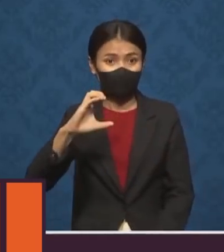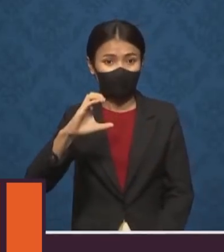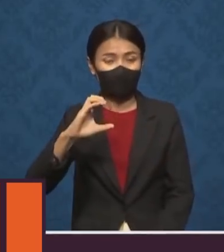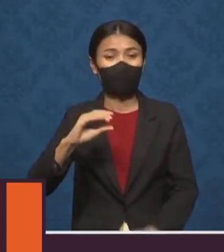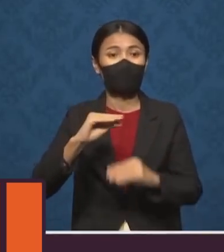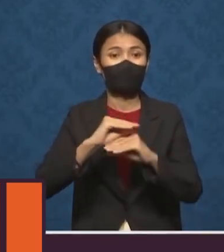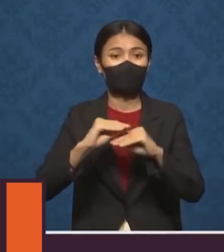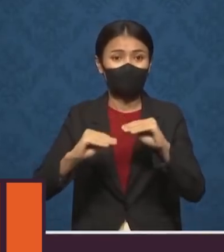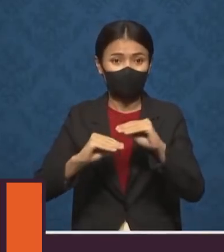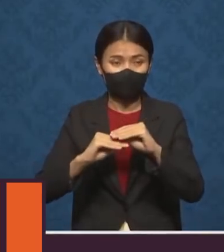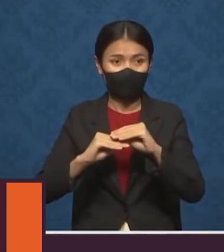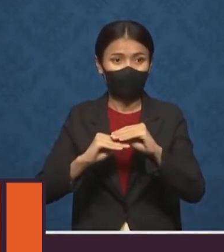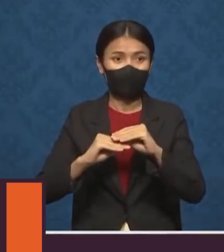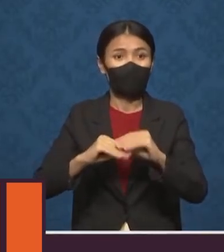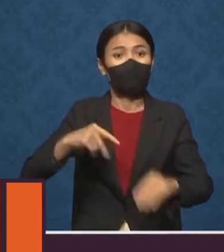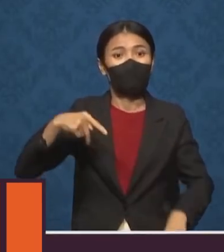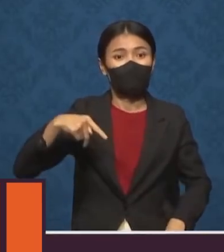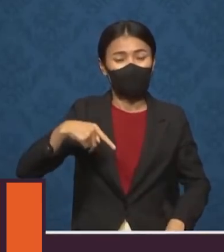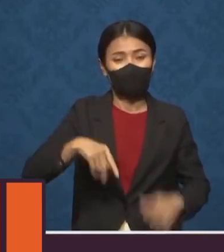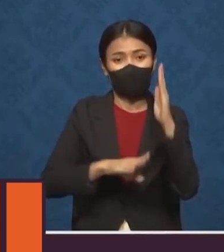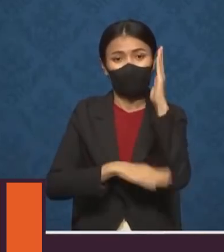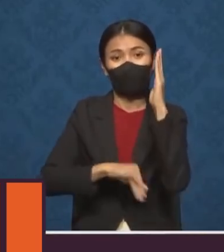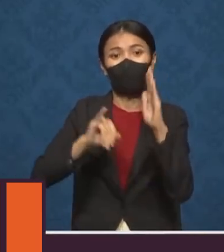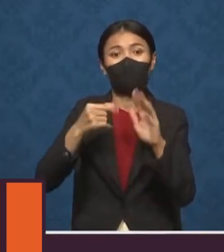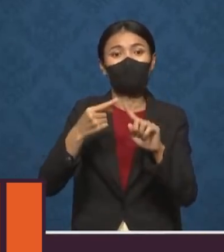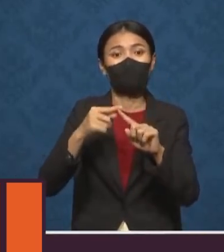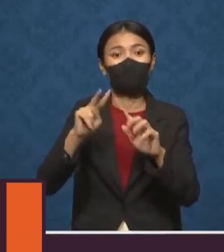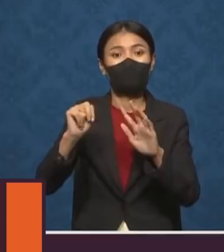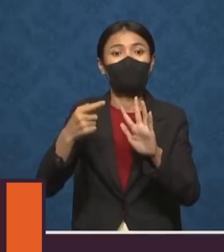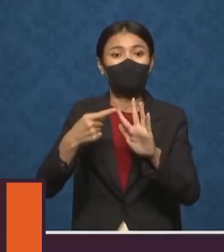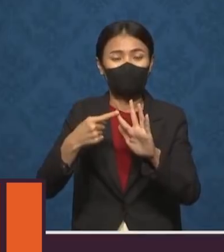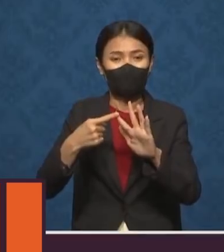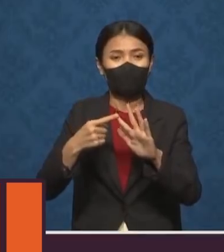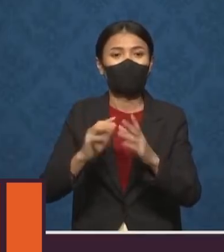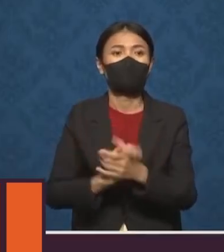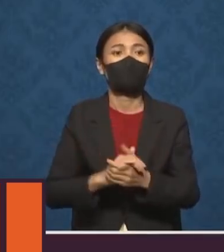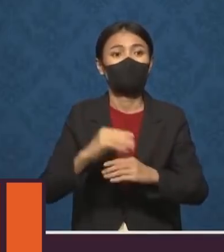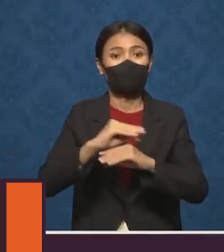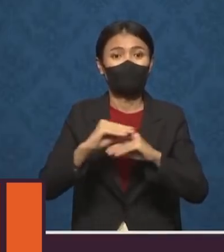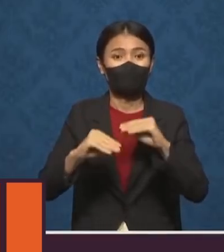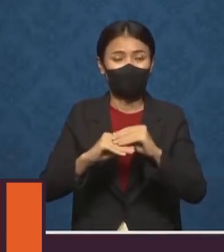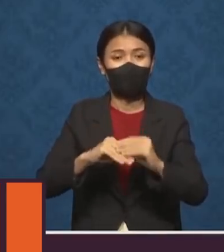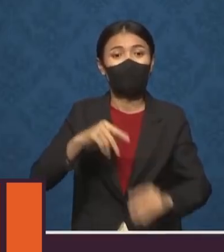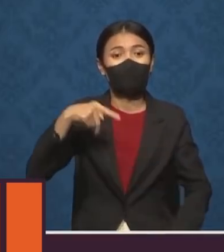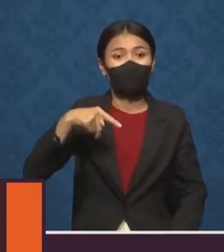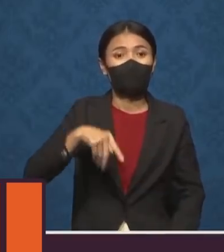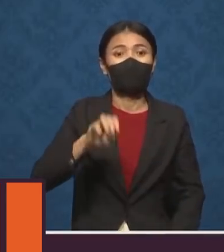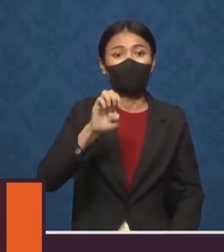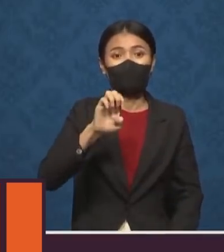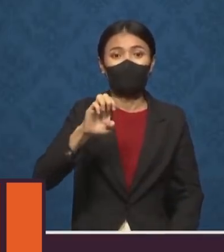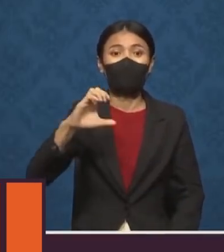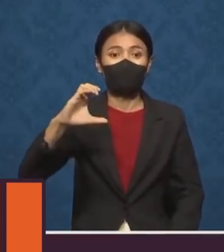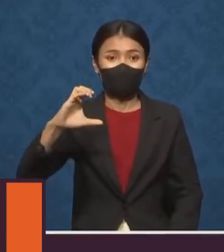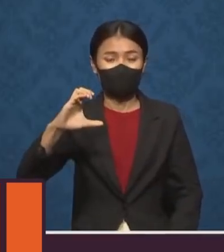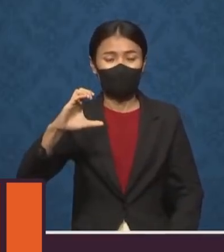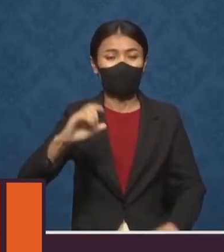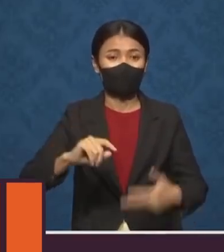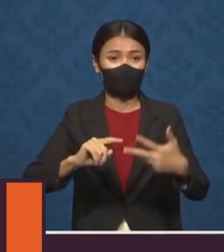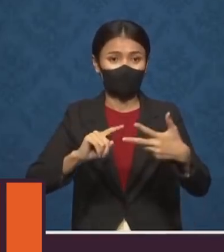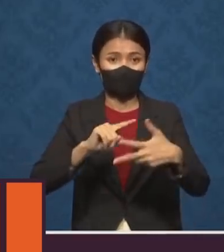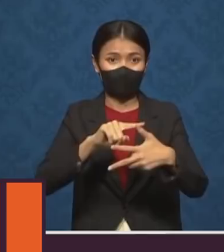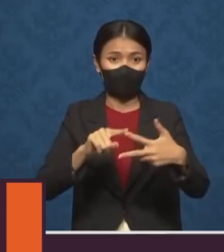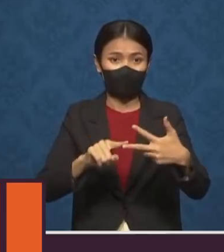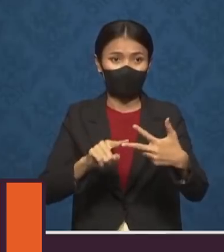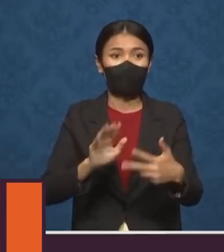การเขตพัฒนาพิเศษเฉพาะกิจจะนะและโครงการเขตเศรษฐกิจพิเศษภาคตะวันออก eecของคณะกรรมาธิการที่ดินทรัพยากร